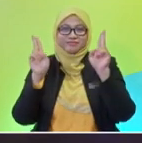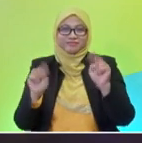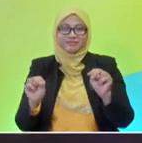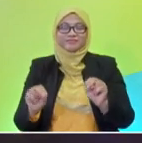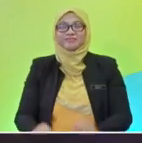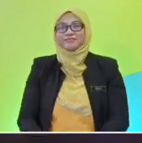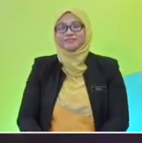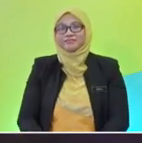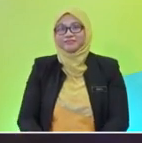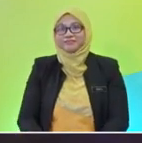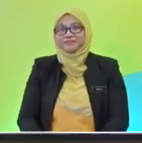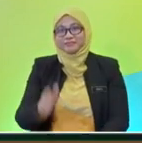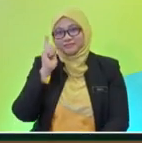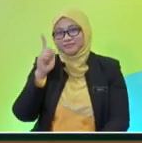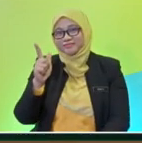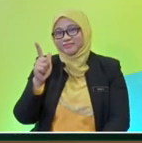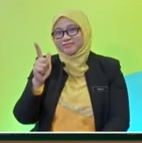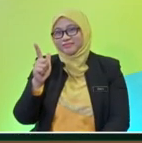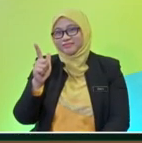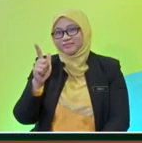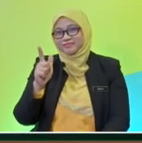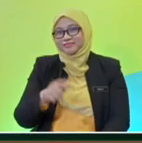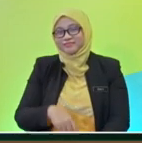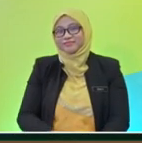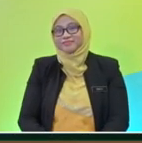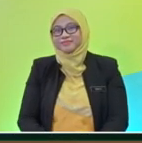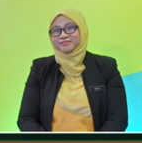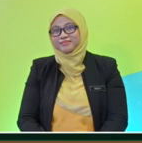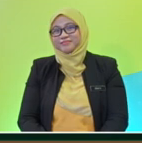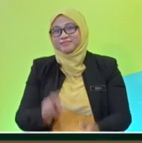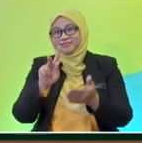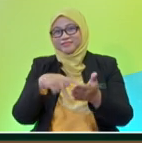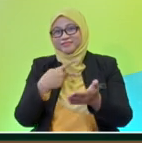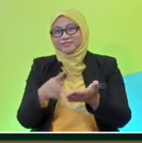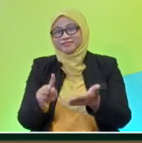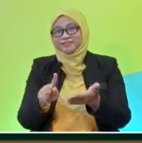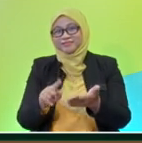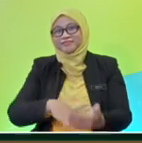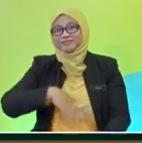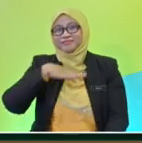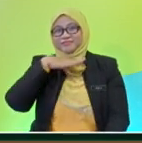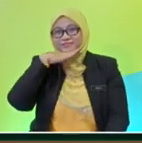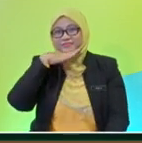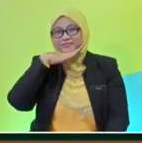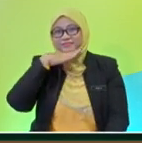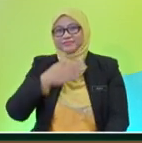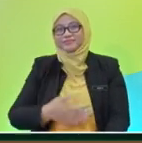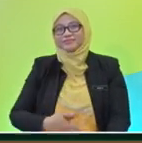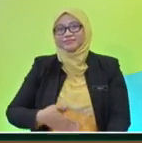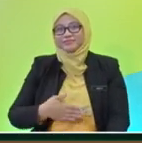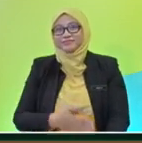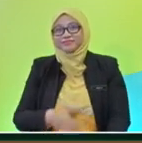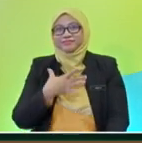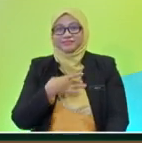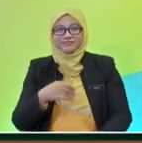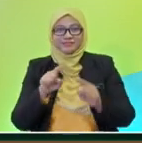seterusnya. Gendang gendut, tali kecapi. Kenyang perut, suka hati. Ha. Maksudnya apa?